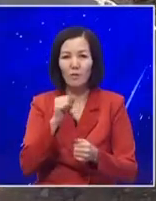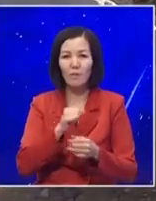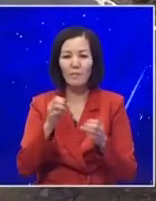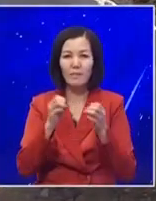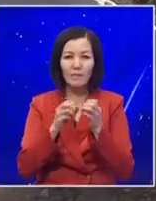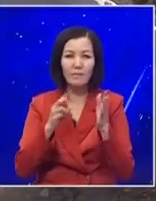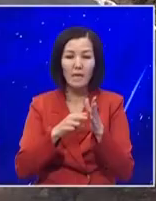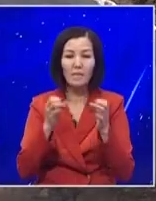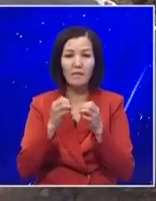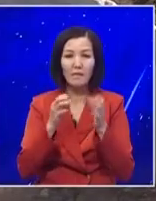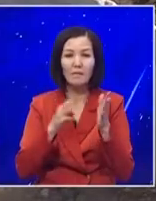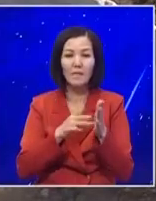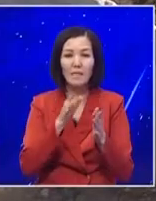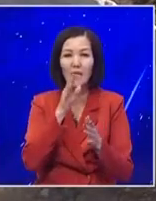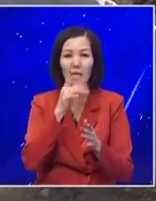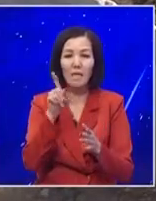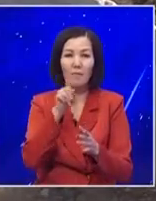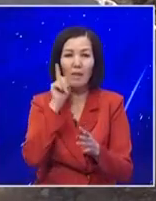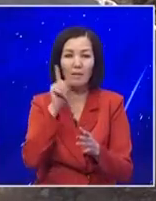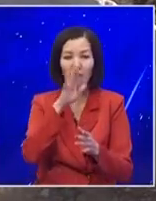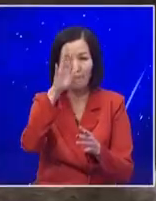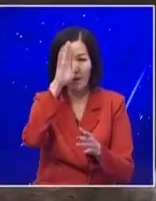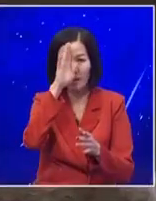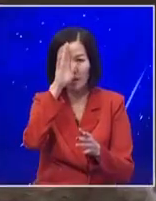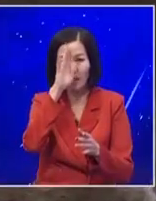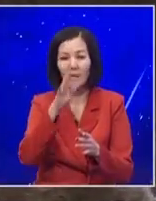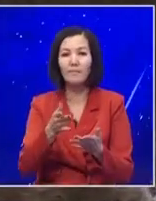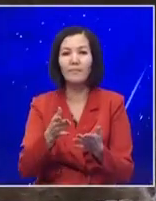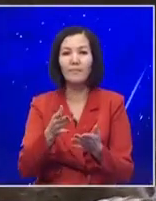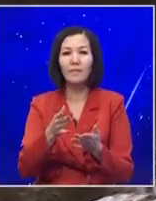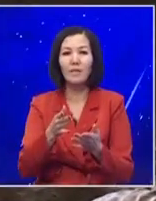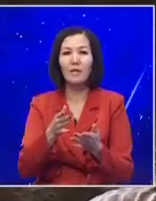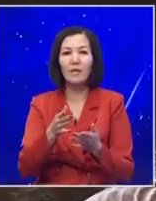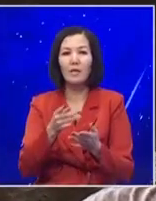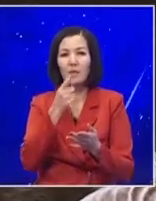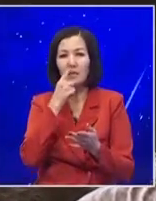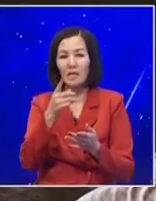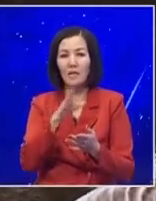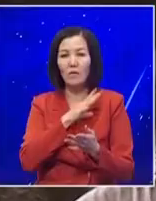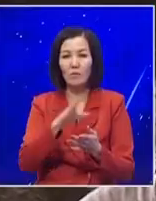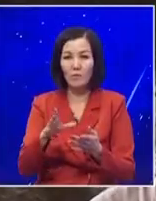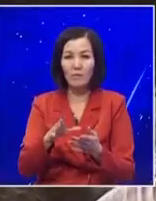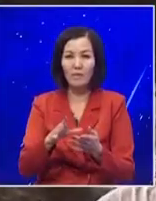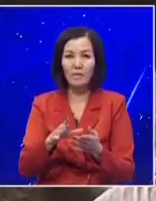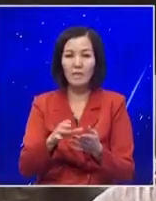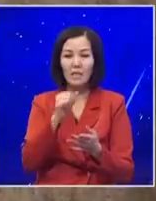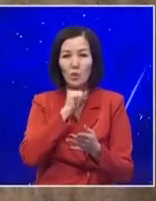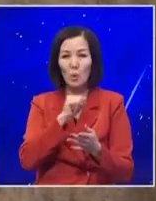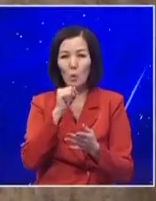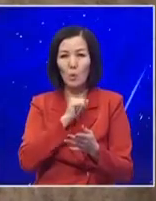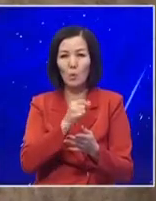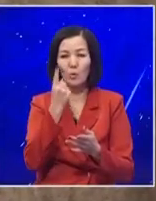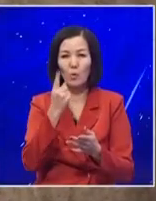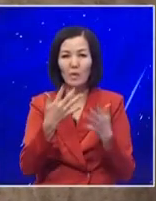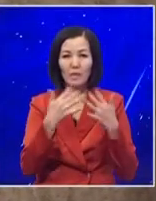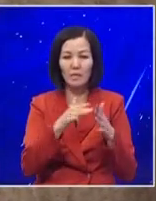по 17-18 лет. За легкой наживой юнцы далеко не пошли. Крали скот у